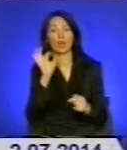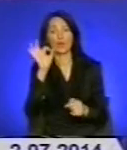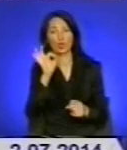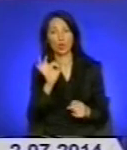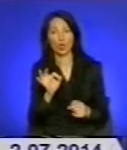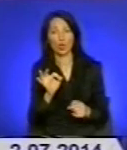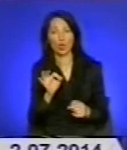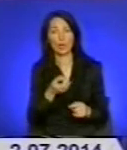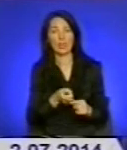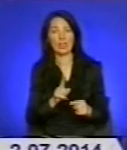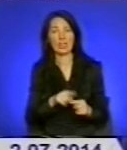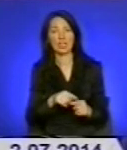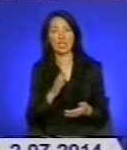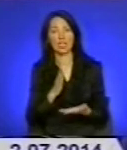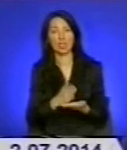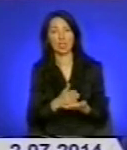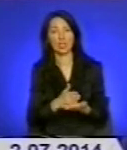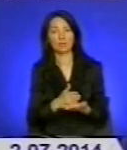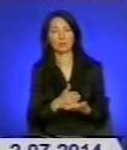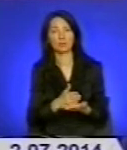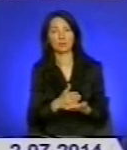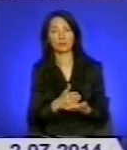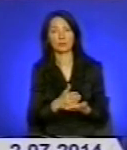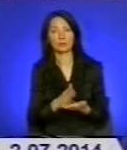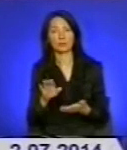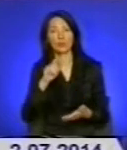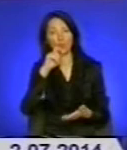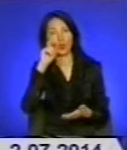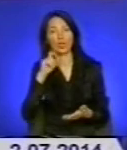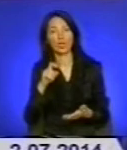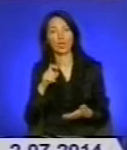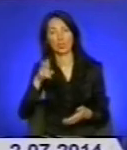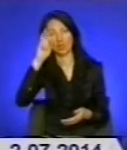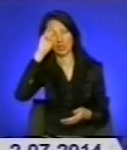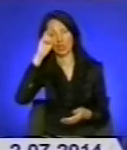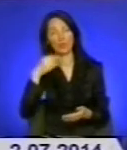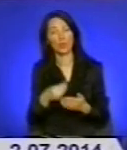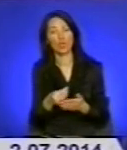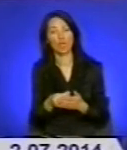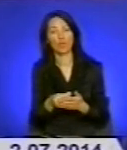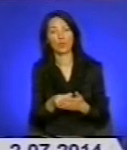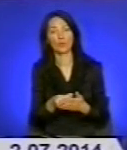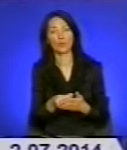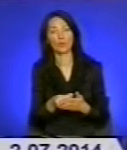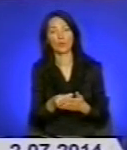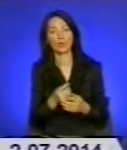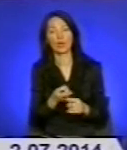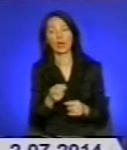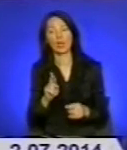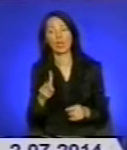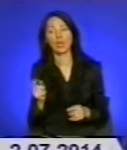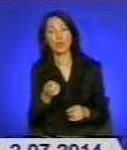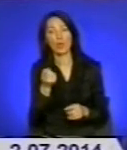який є е-е в Україні державним бюджетом це як мінімум